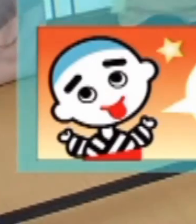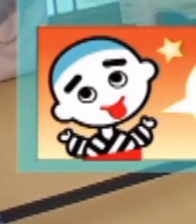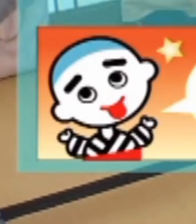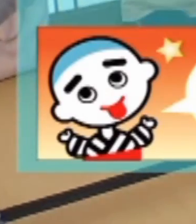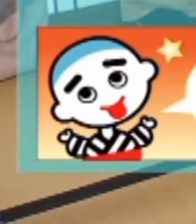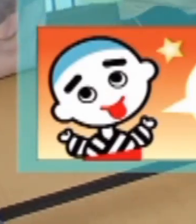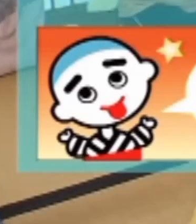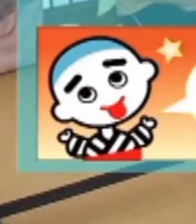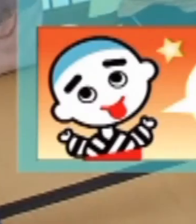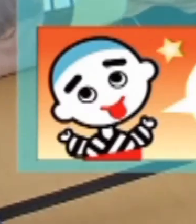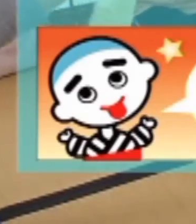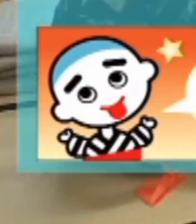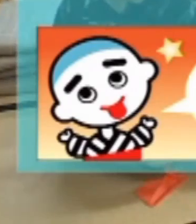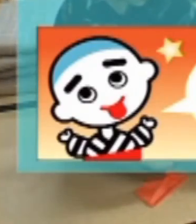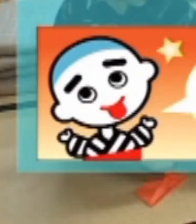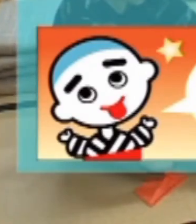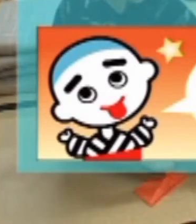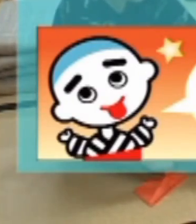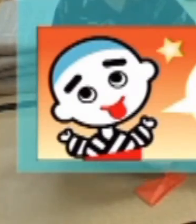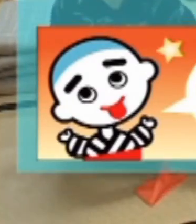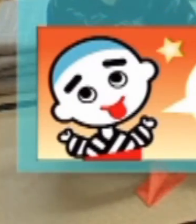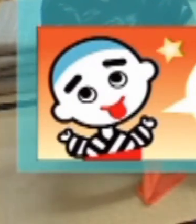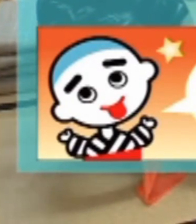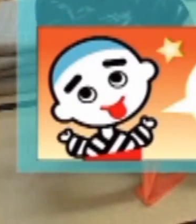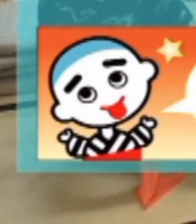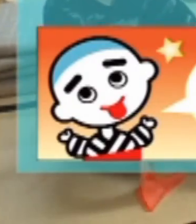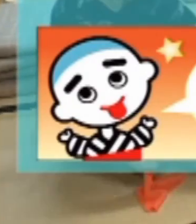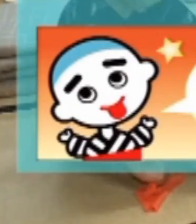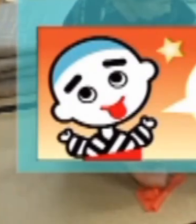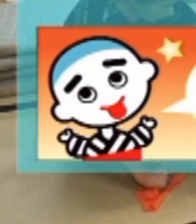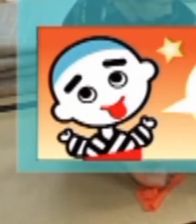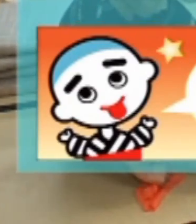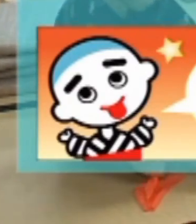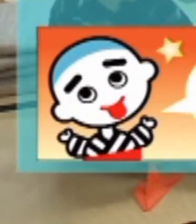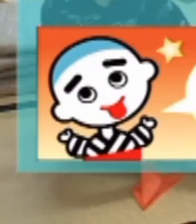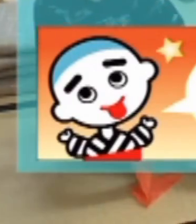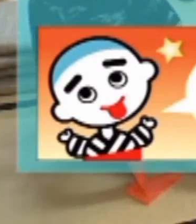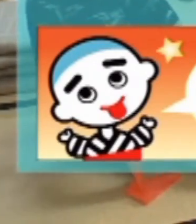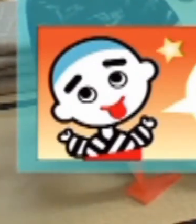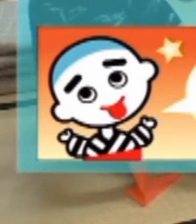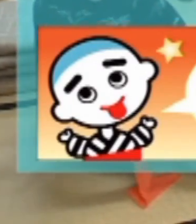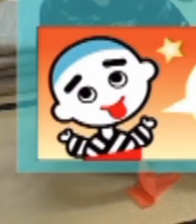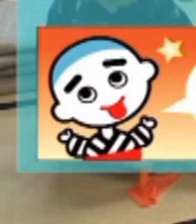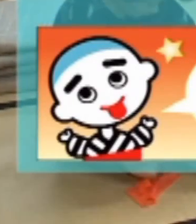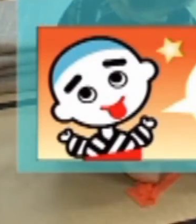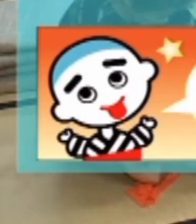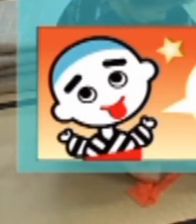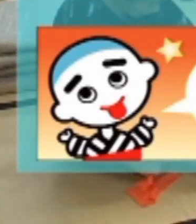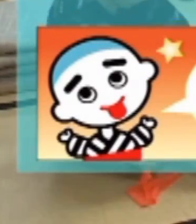しています。過去に放送した番組も見ることができますよ。ぜひご覧ください。